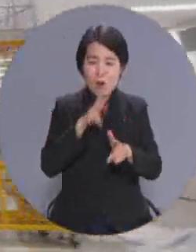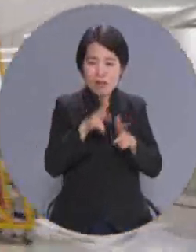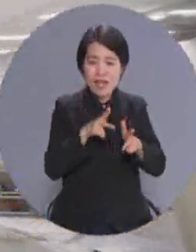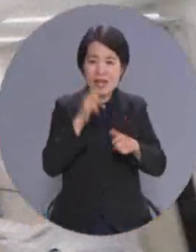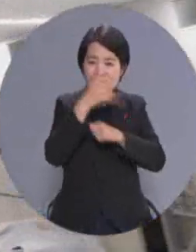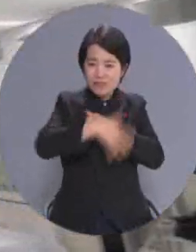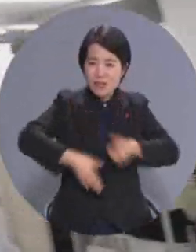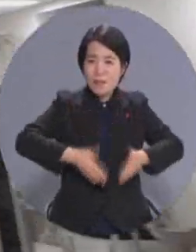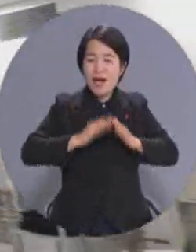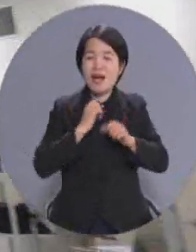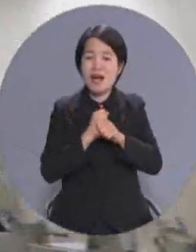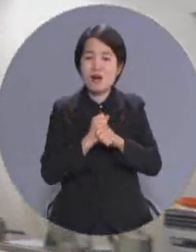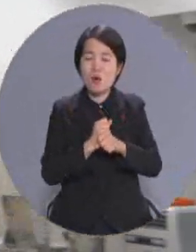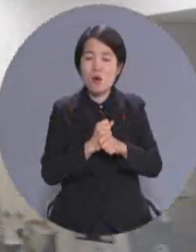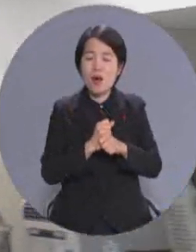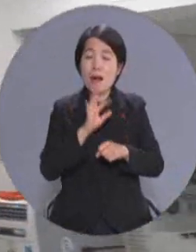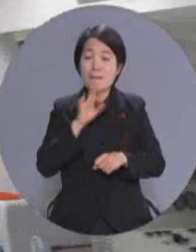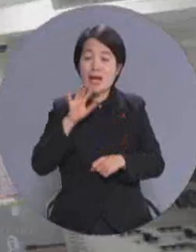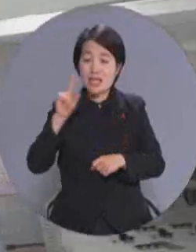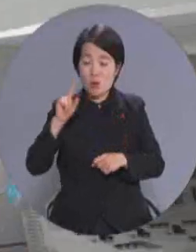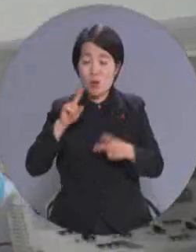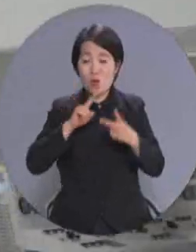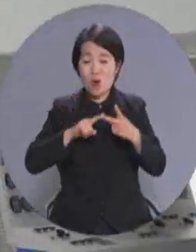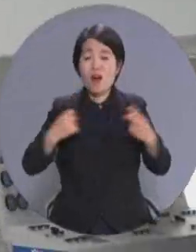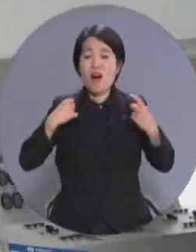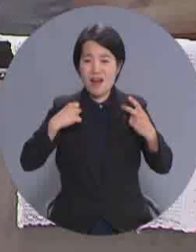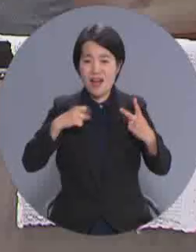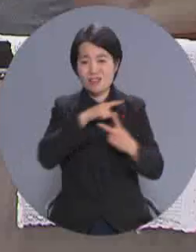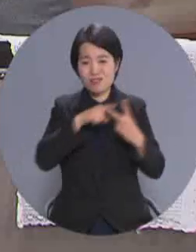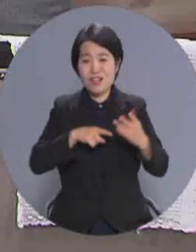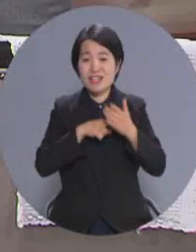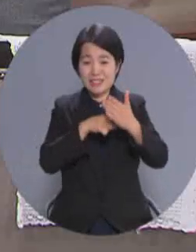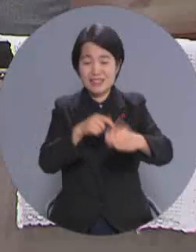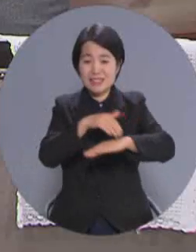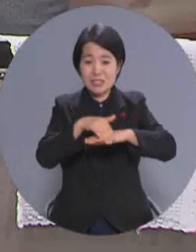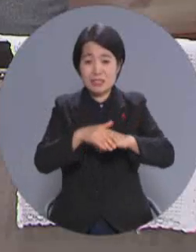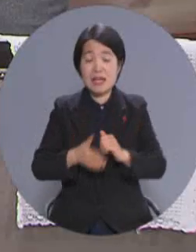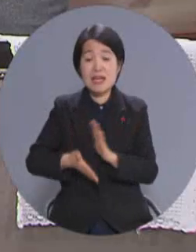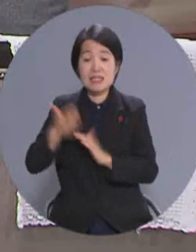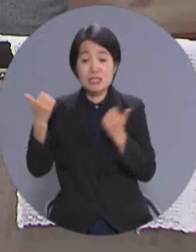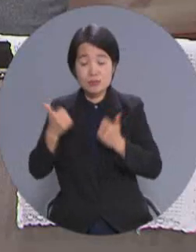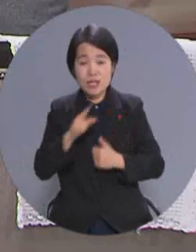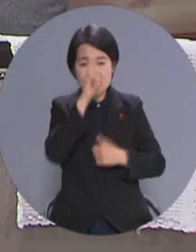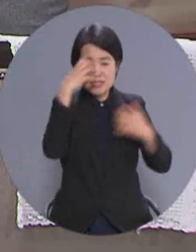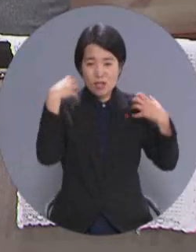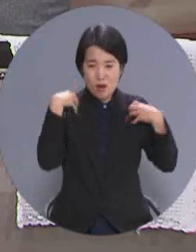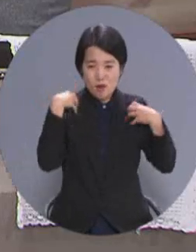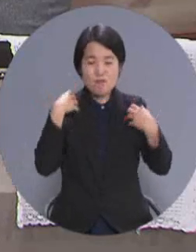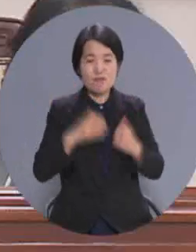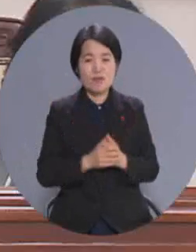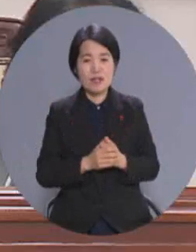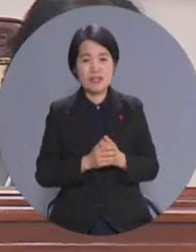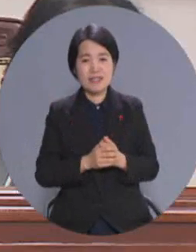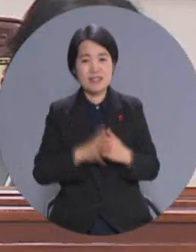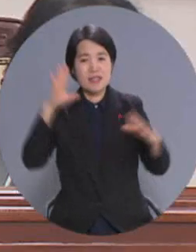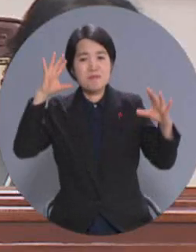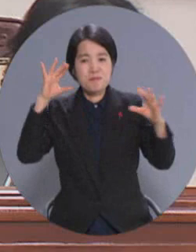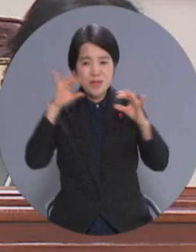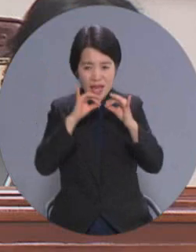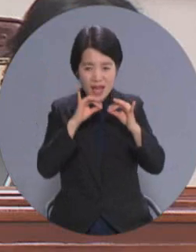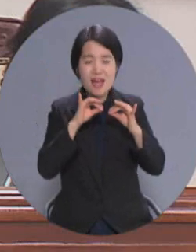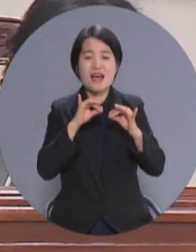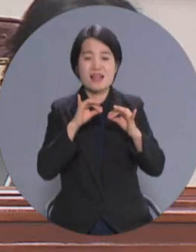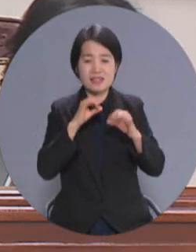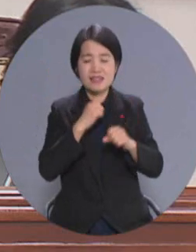나가고 바이오 산업도 적극 추진해 나갈 방침입니다. 의회도 시 정부의 방향성에 대해 큰 틀에서